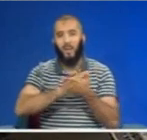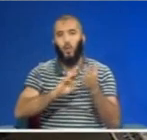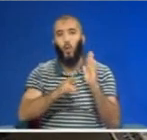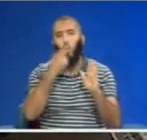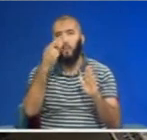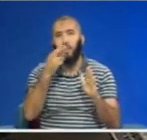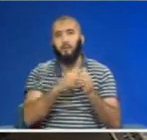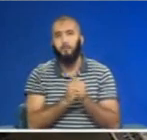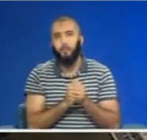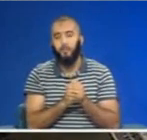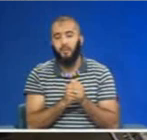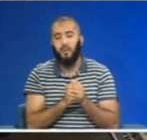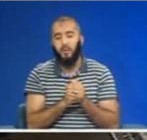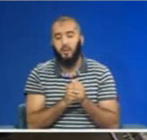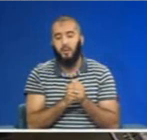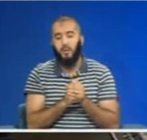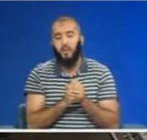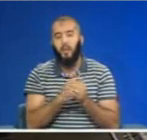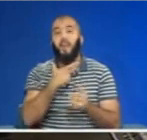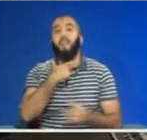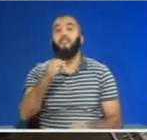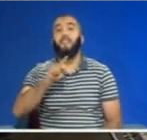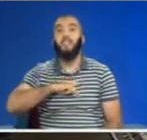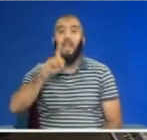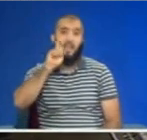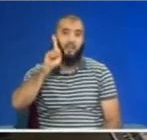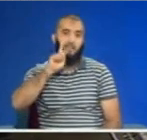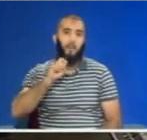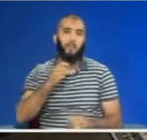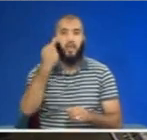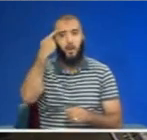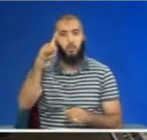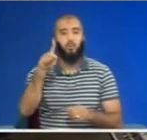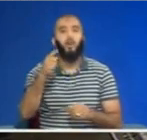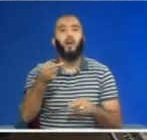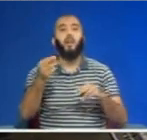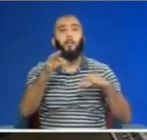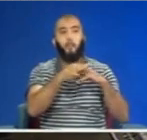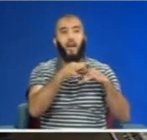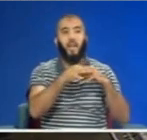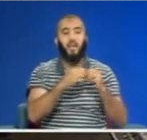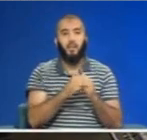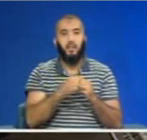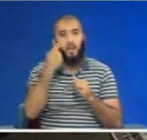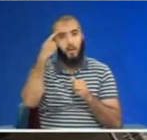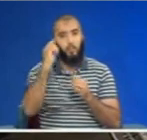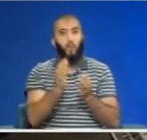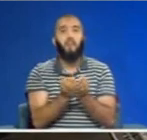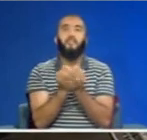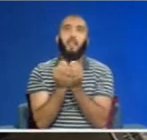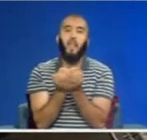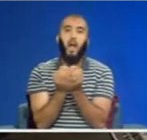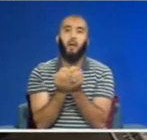عليك. أختي بنتي باش تتزوج باش ندير الفاتحة. نعم. إيه؟ ندير فاتحة بنتي. أنا السؤال